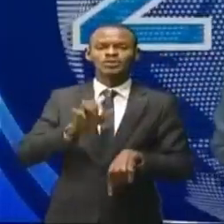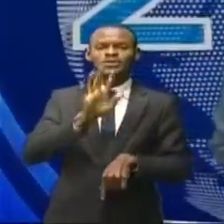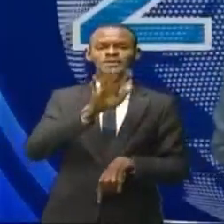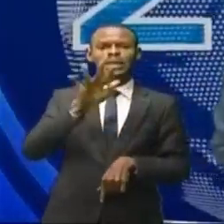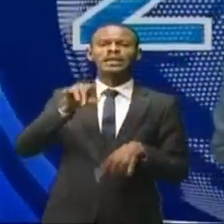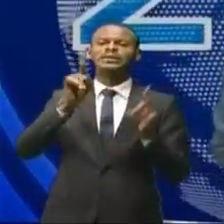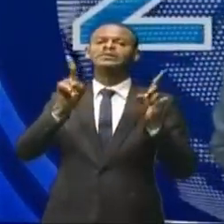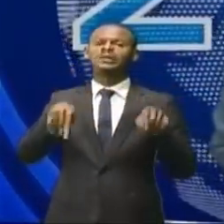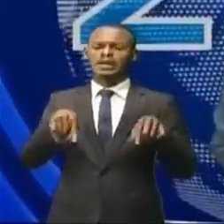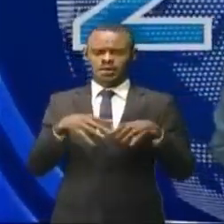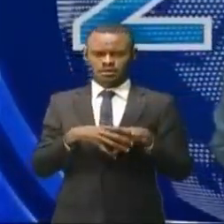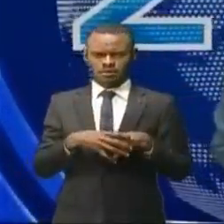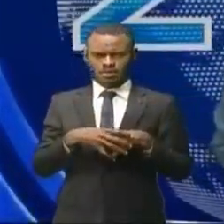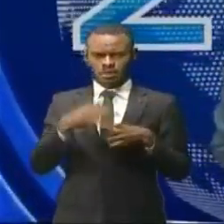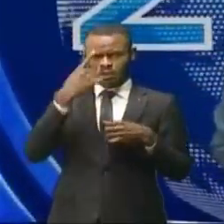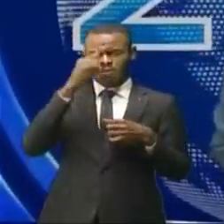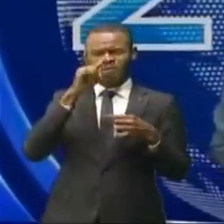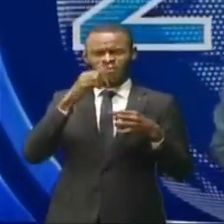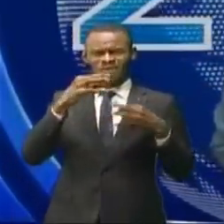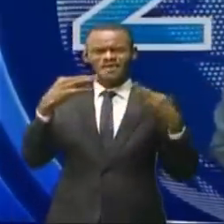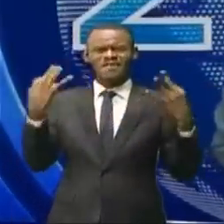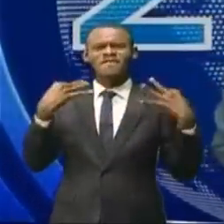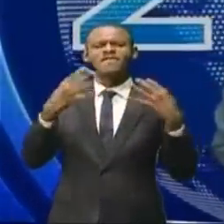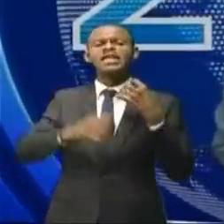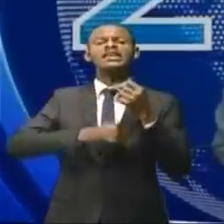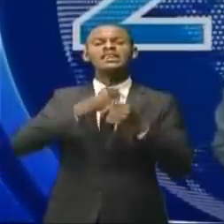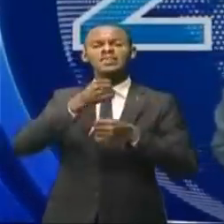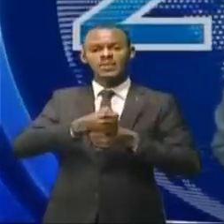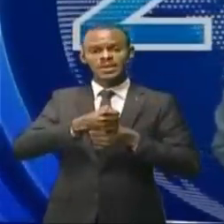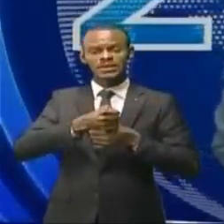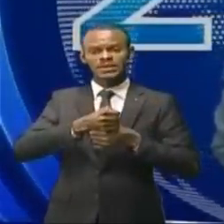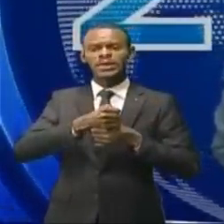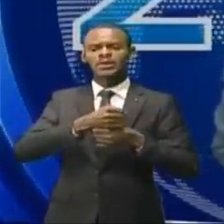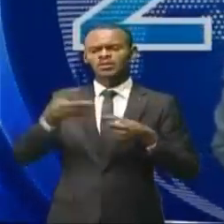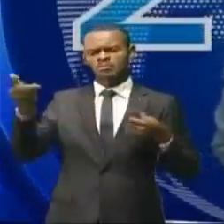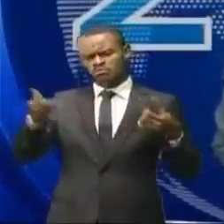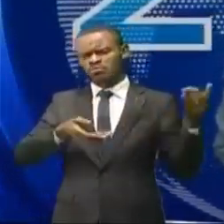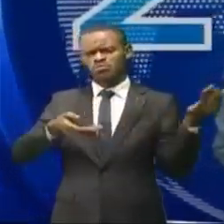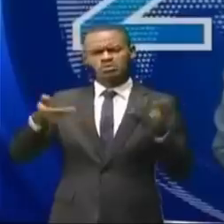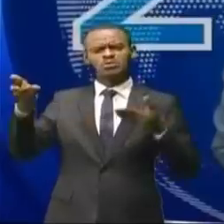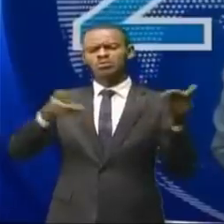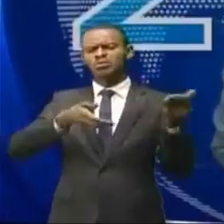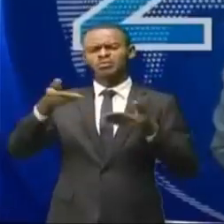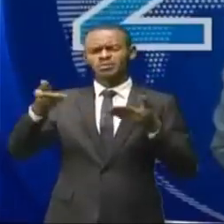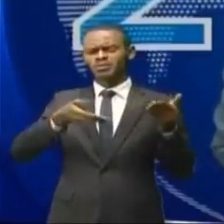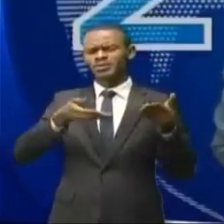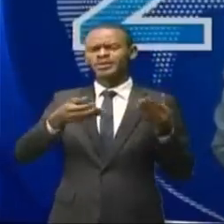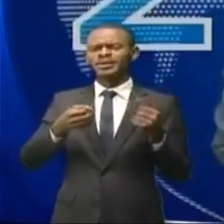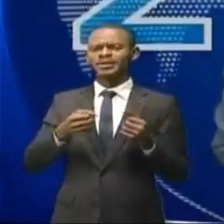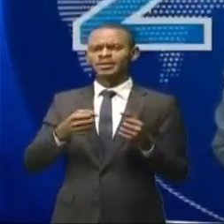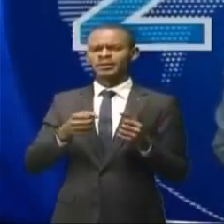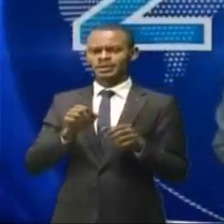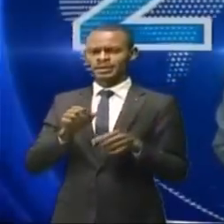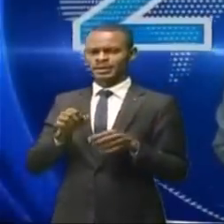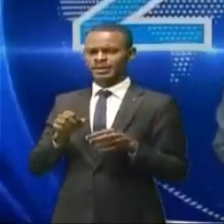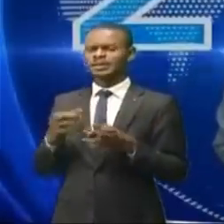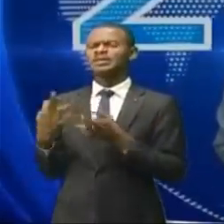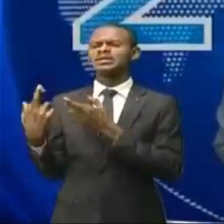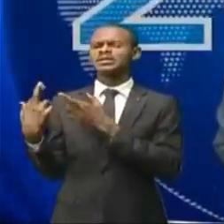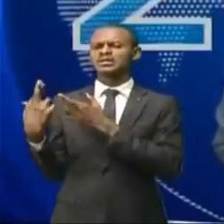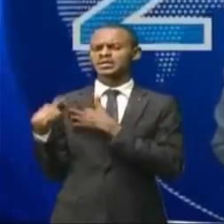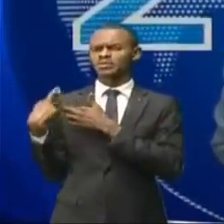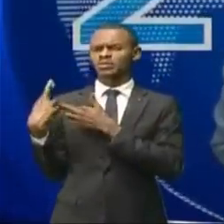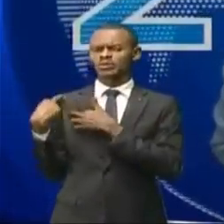intervenants la secrétaire exécutive de la thune de la cellule nationale de renseignements financiers Adler